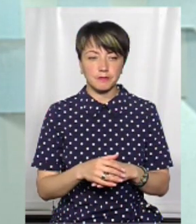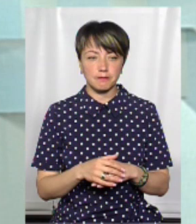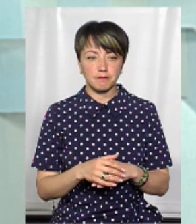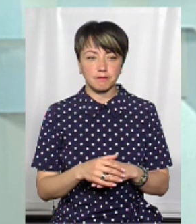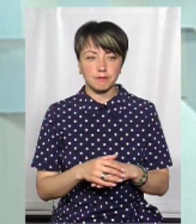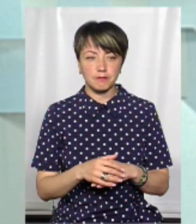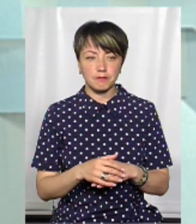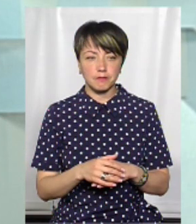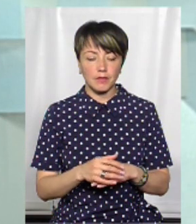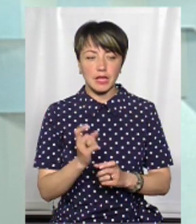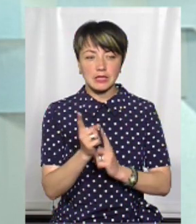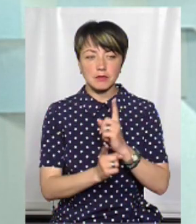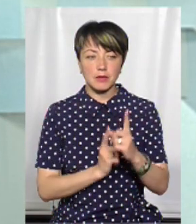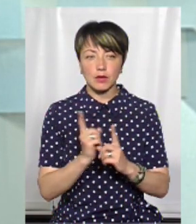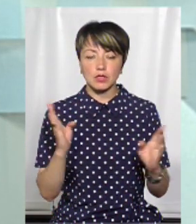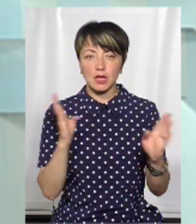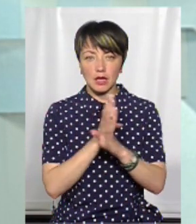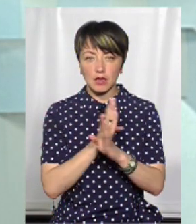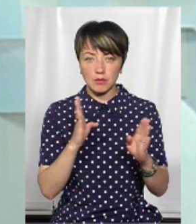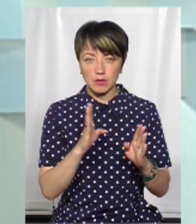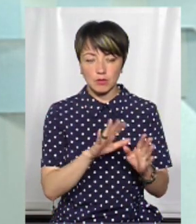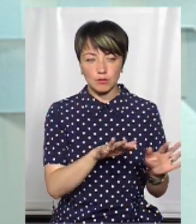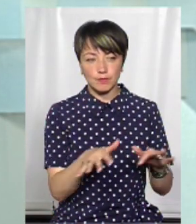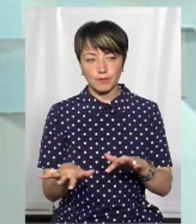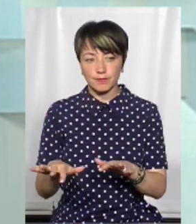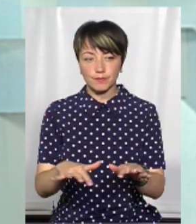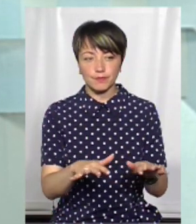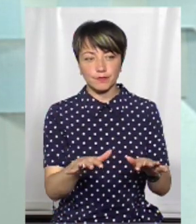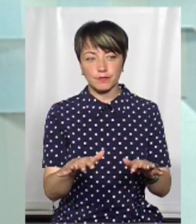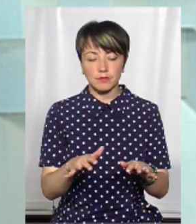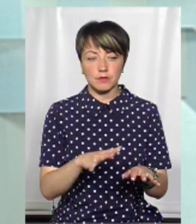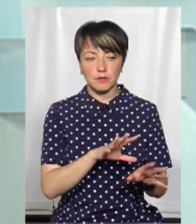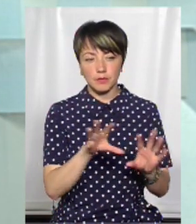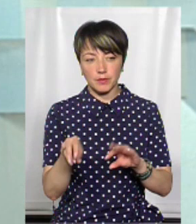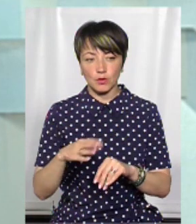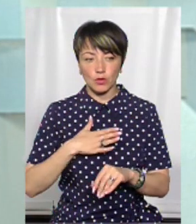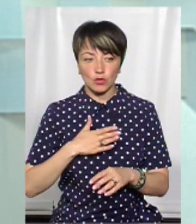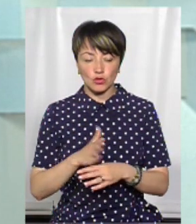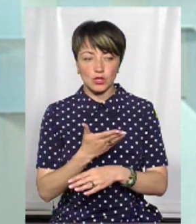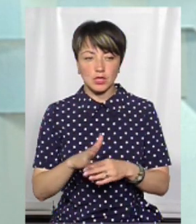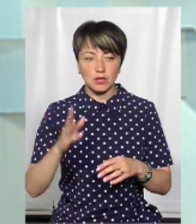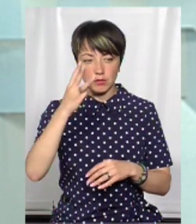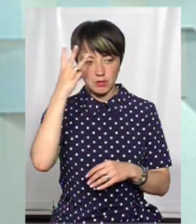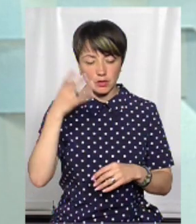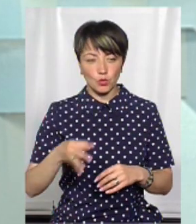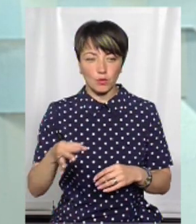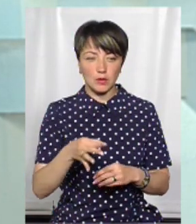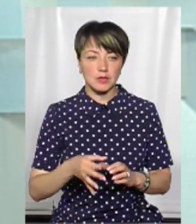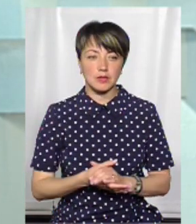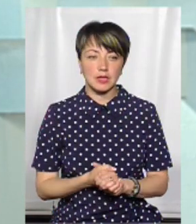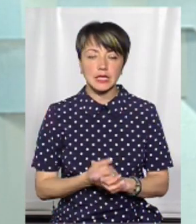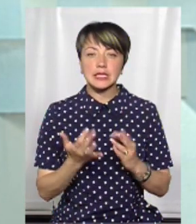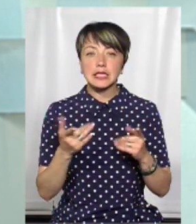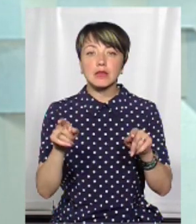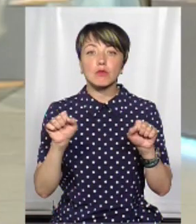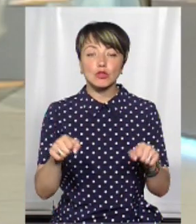територій, змінюється клімат, і вони мігрують особливо в нашу частину Хмельницької області.